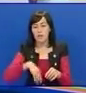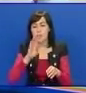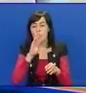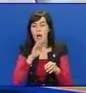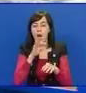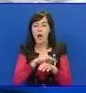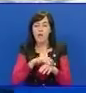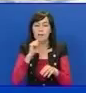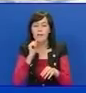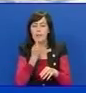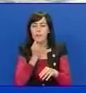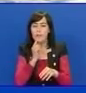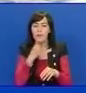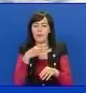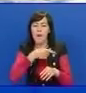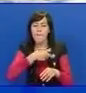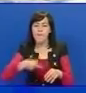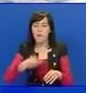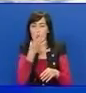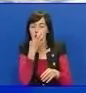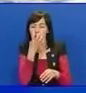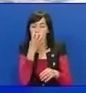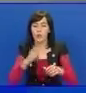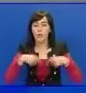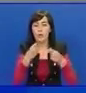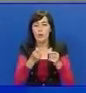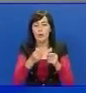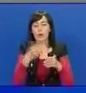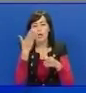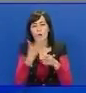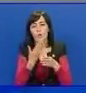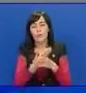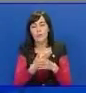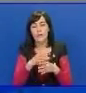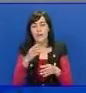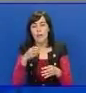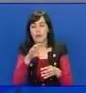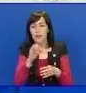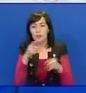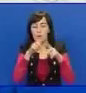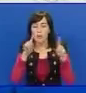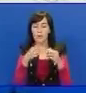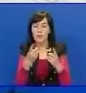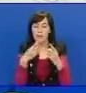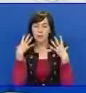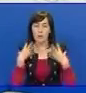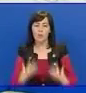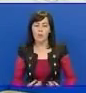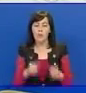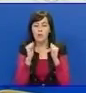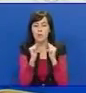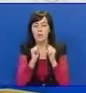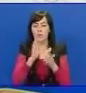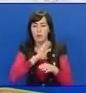жолдарындағы қиындықтарды магниттік толқынмен жылу беру арқылы сейілтеді. Ал теплон құрылғысының қасиеті бойдағы суықтан